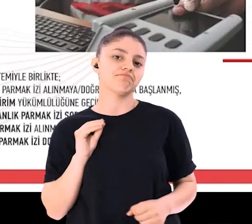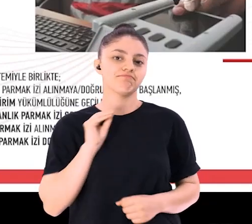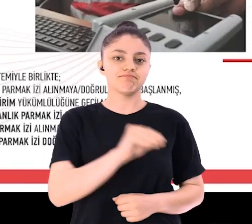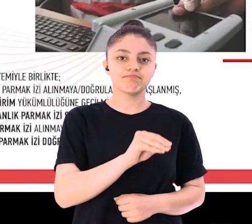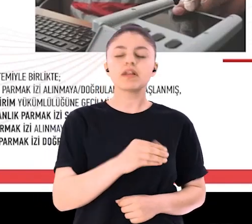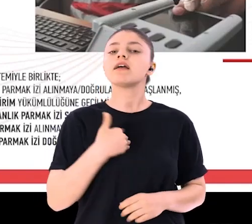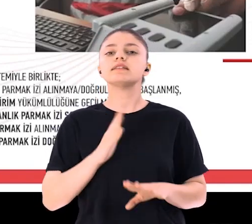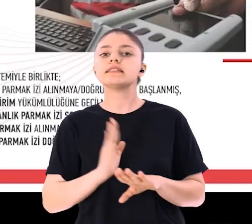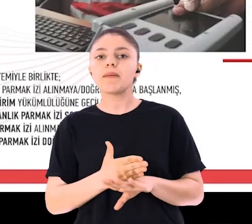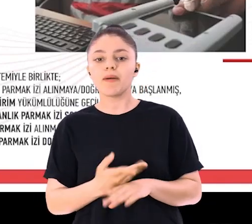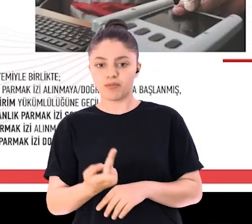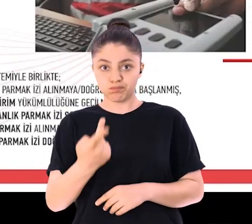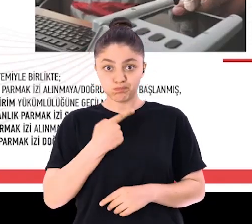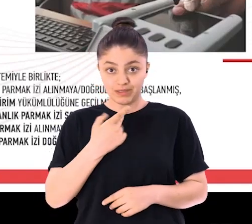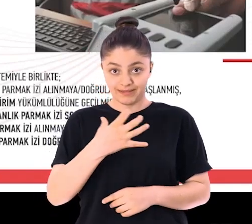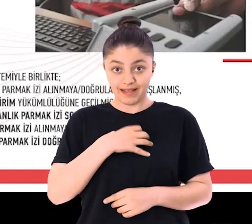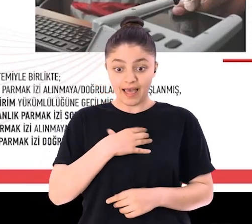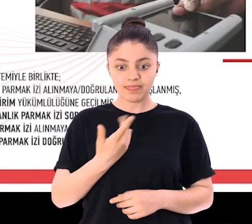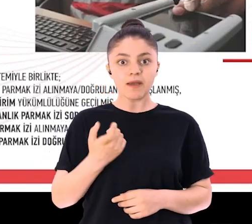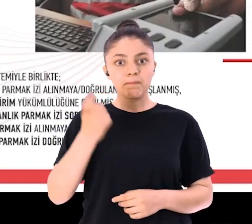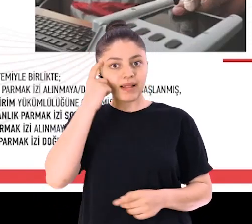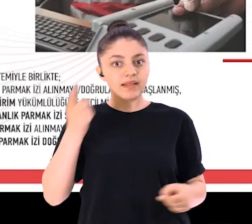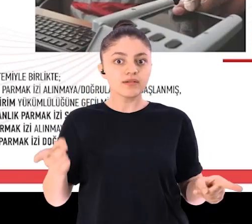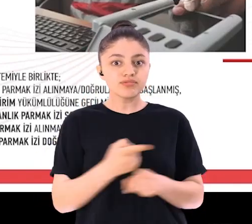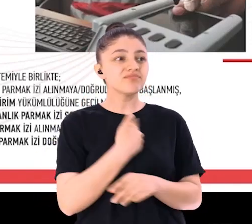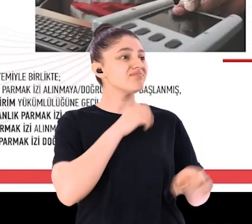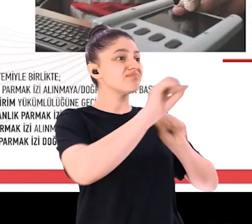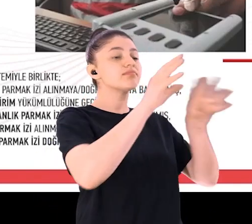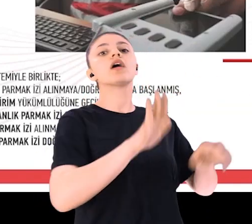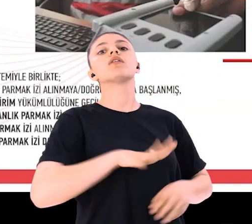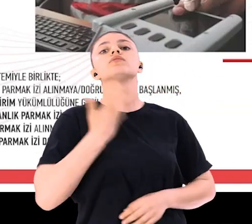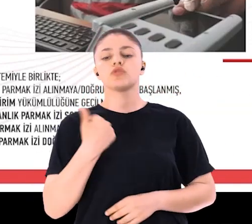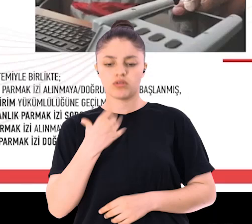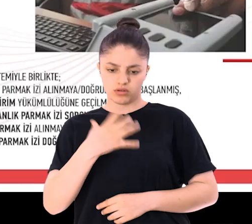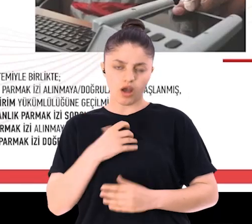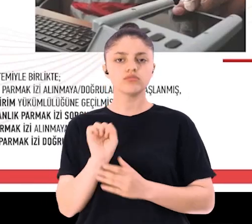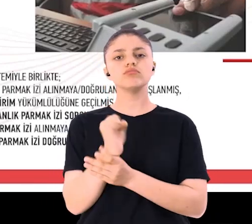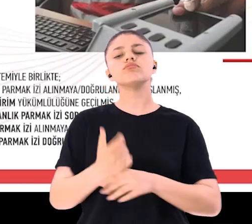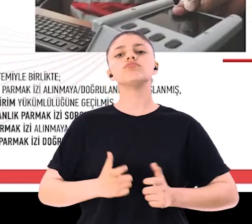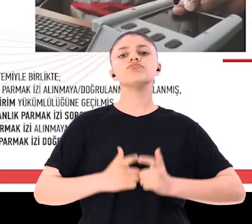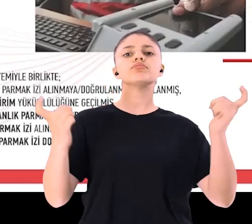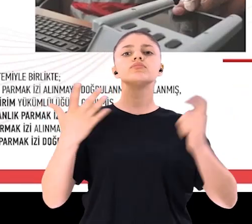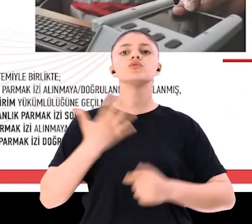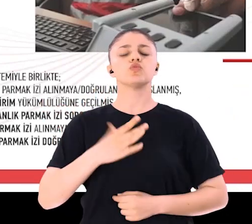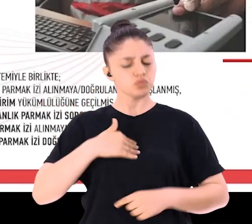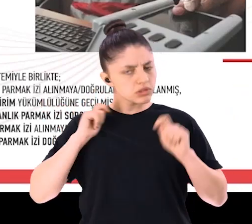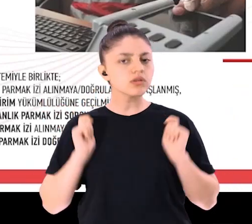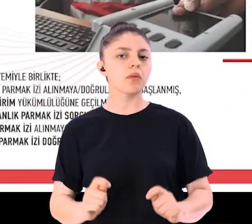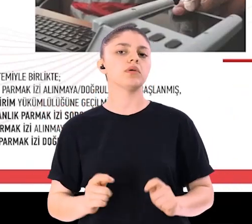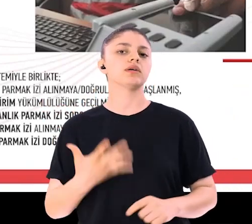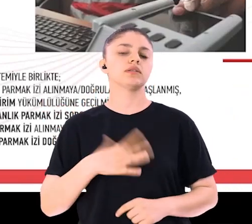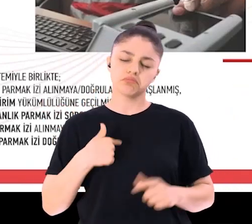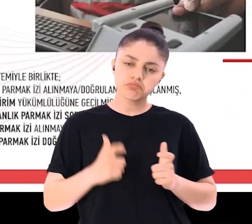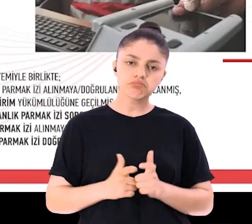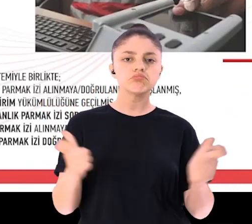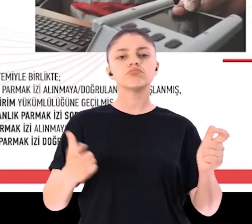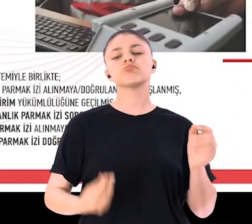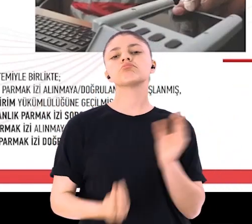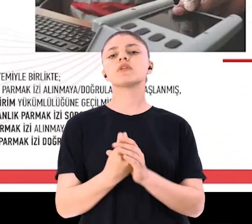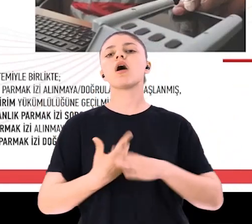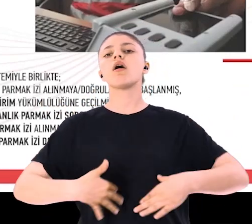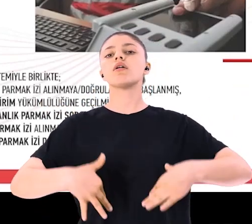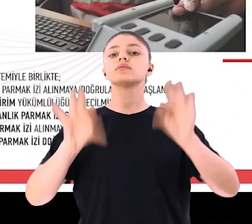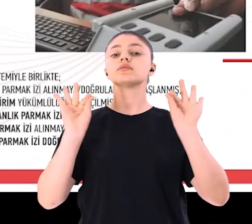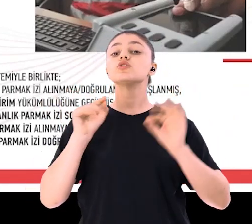kendi biyometrik verilerimizi başka ülkelere vermemek için, kendi kabiliyetimizi geliştirebilmek için bunu